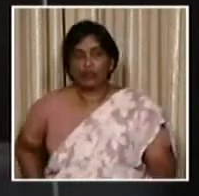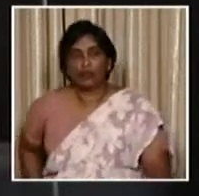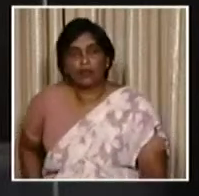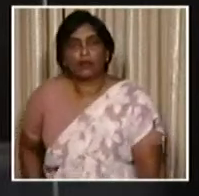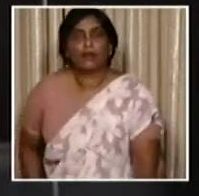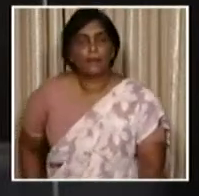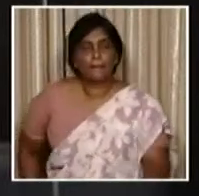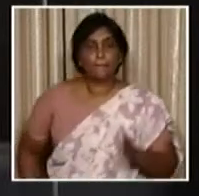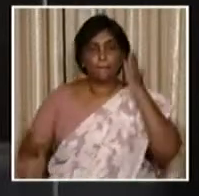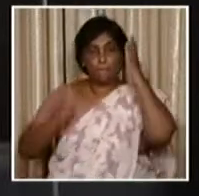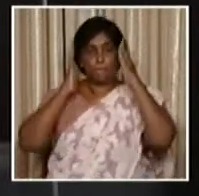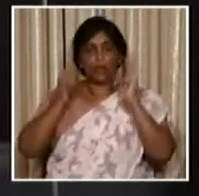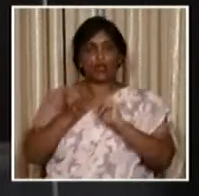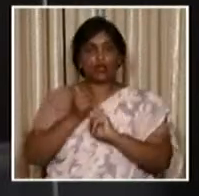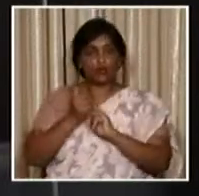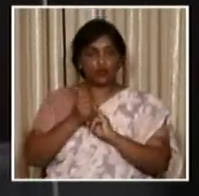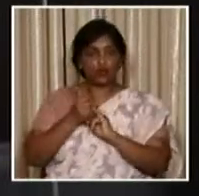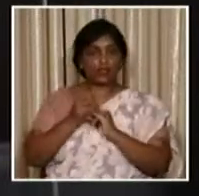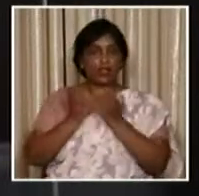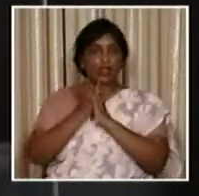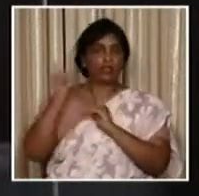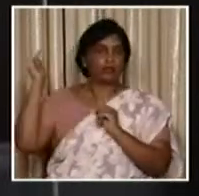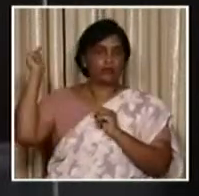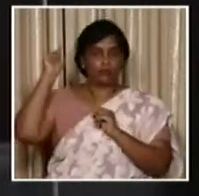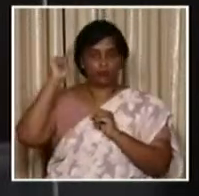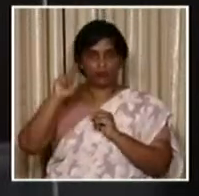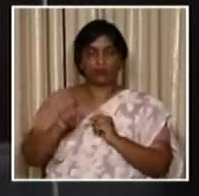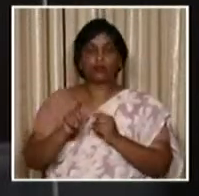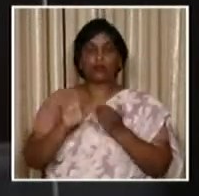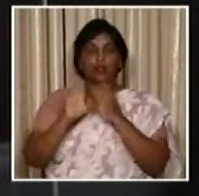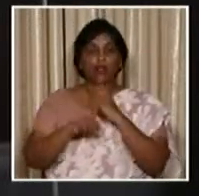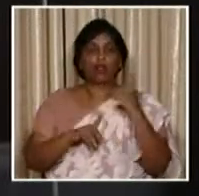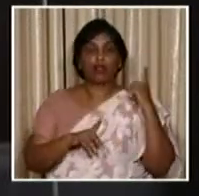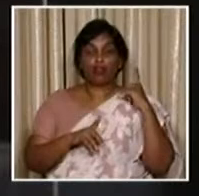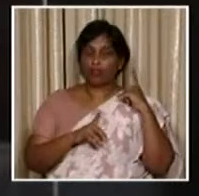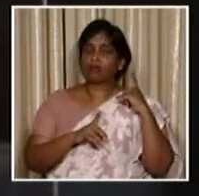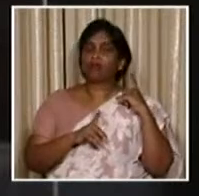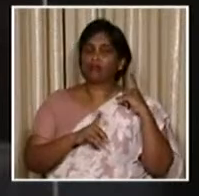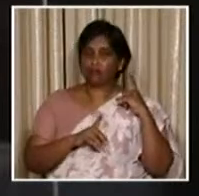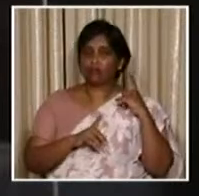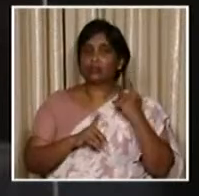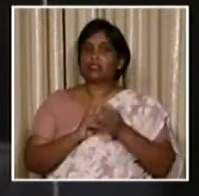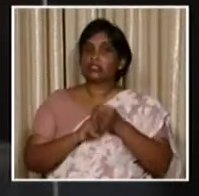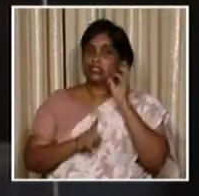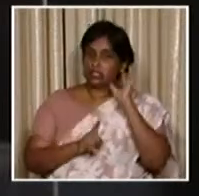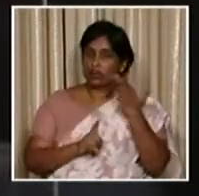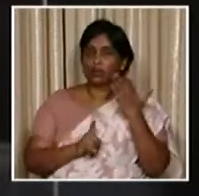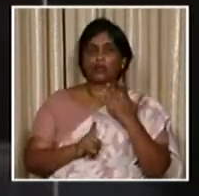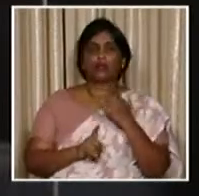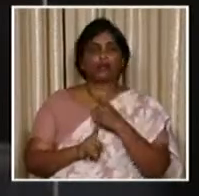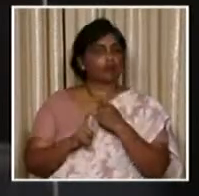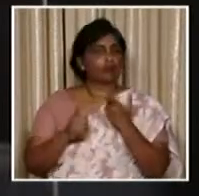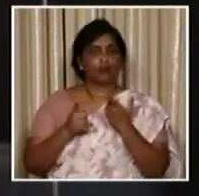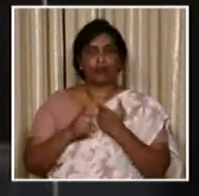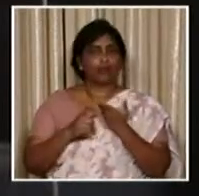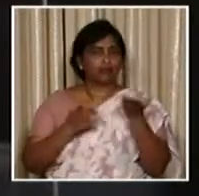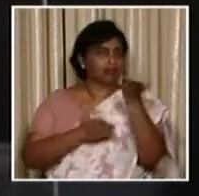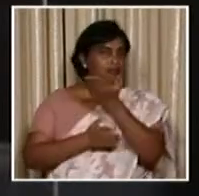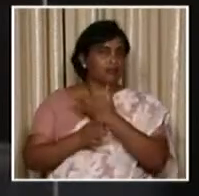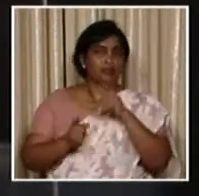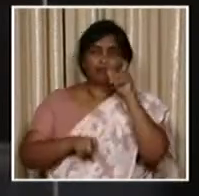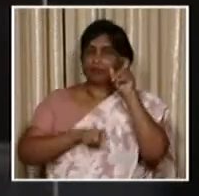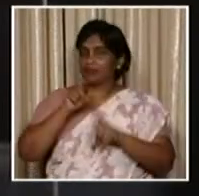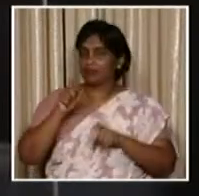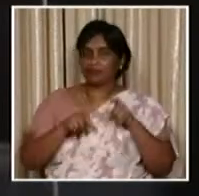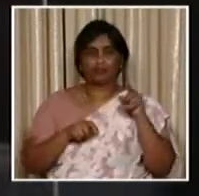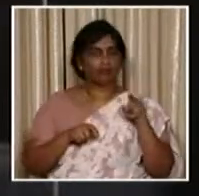Malaysia itu Suresh Sale India apa tehua. Eka keret itu kuriwa araksha mati, eman itu janadhipati, eman itu in